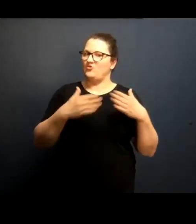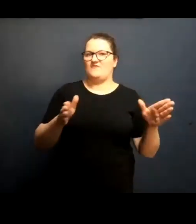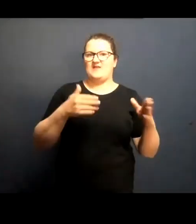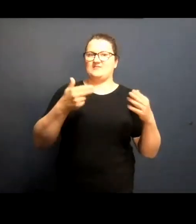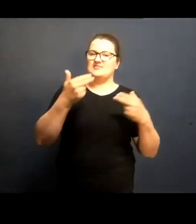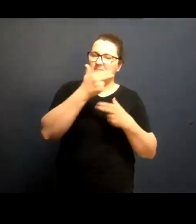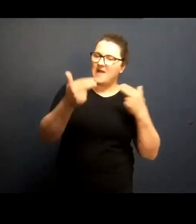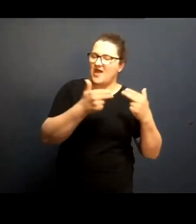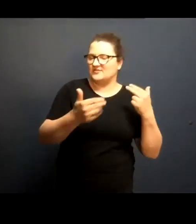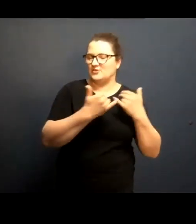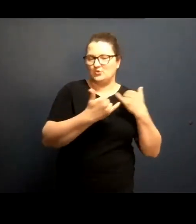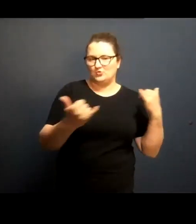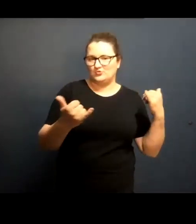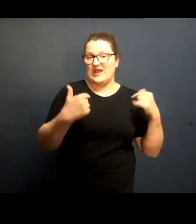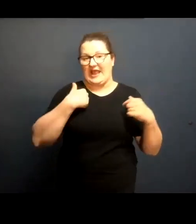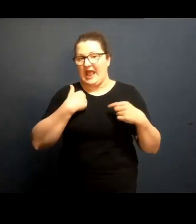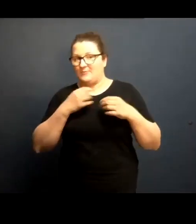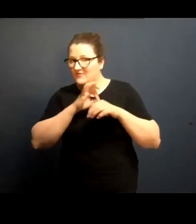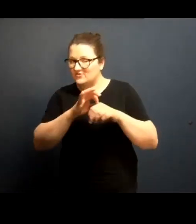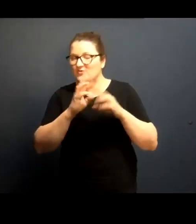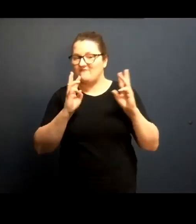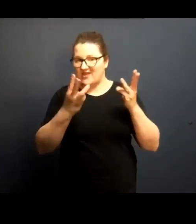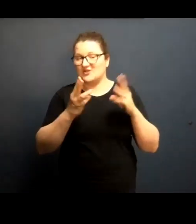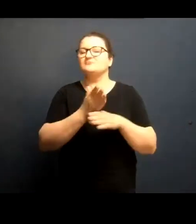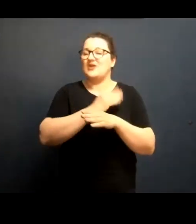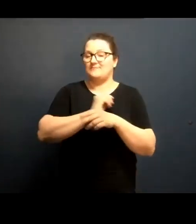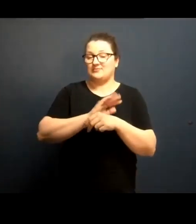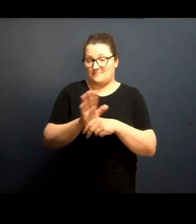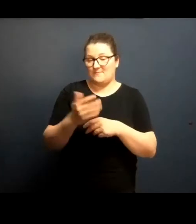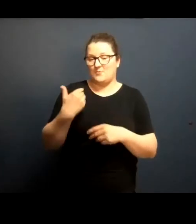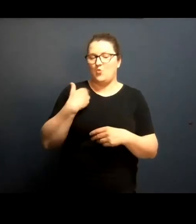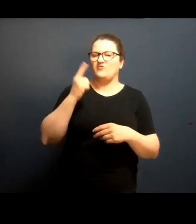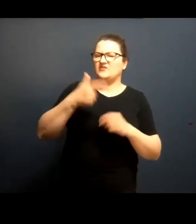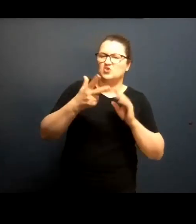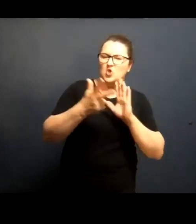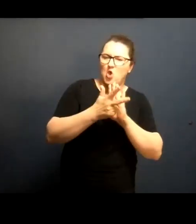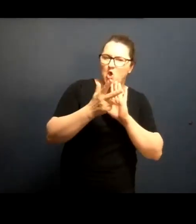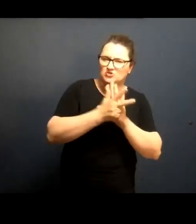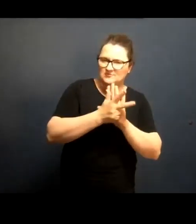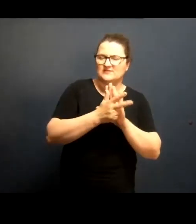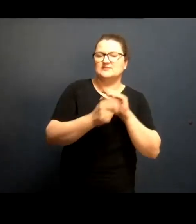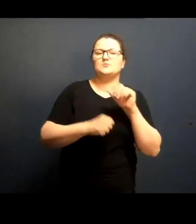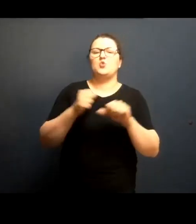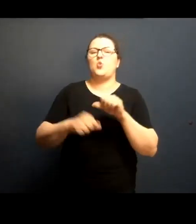I ten warsztat, który robiłam też przed pandemią w 2018 roku,